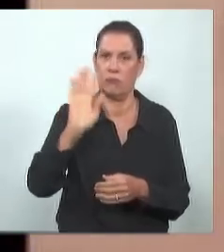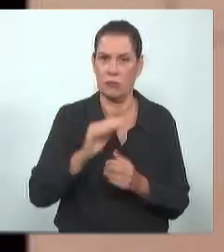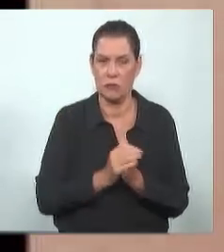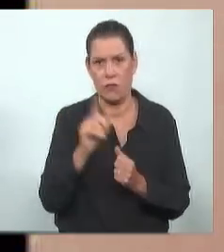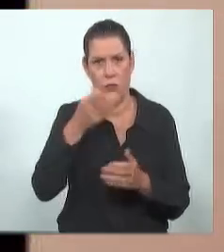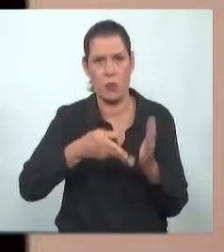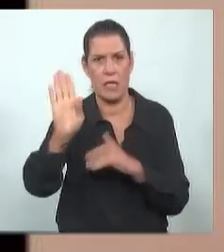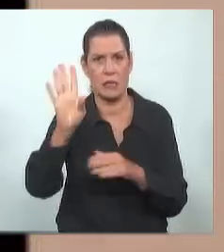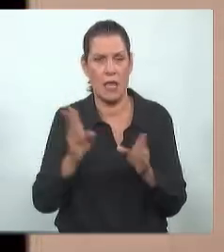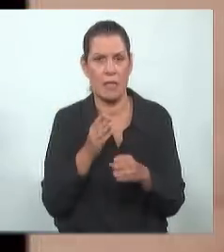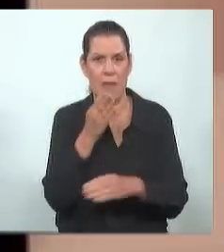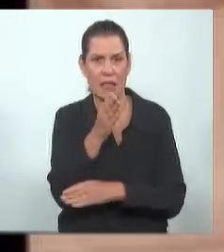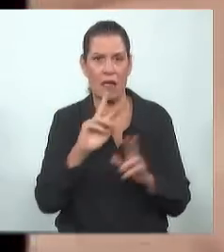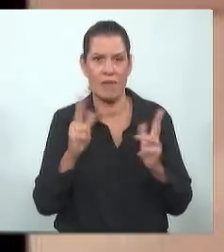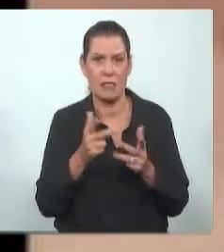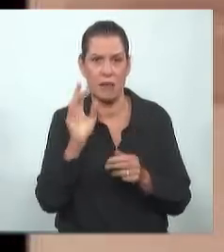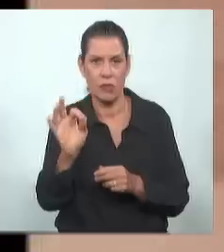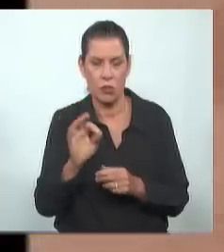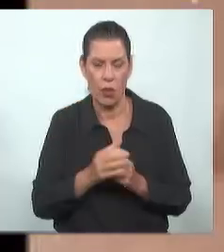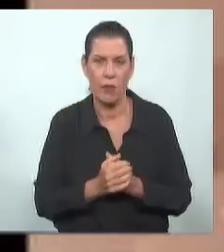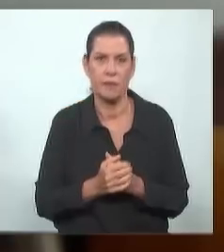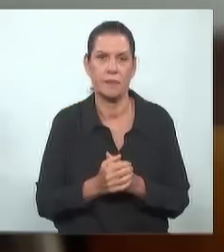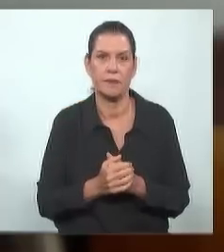והצוות שלו על השביל.